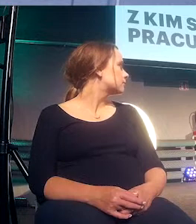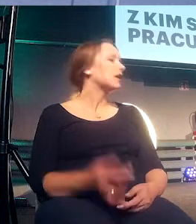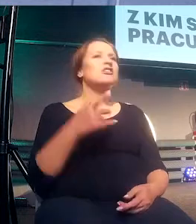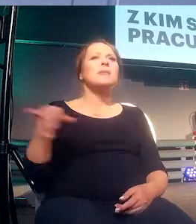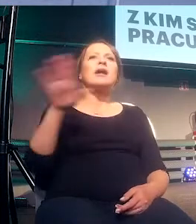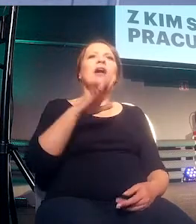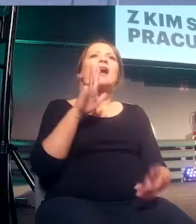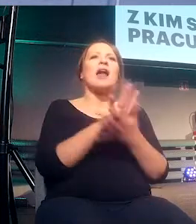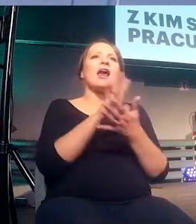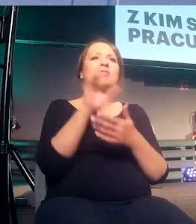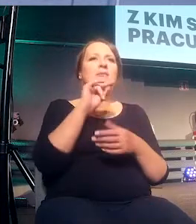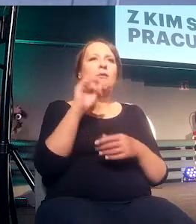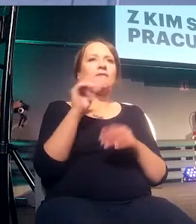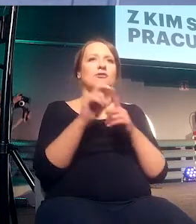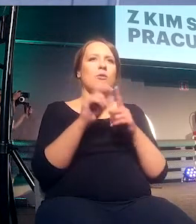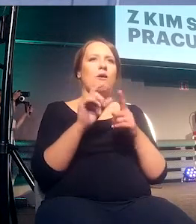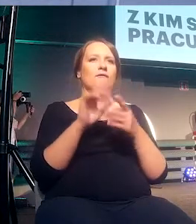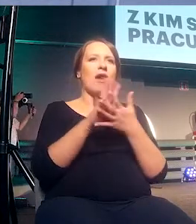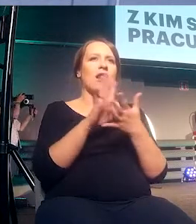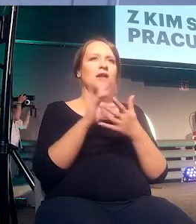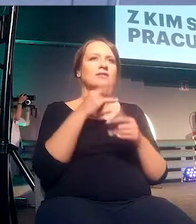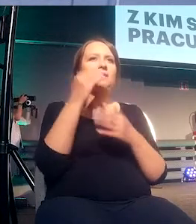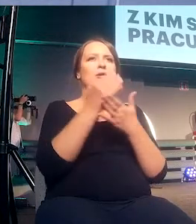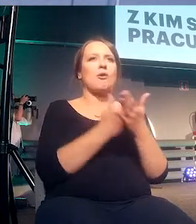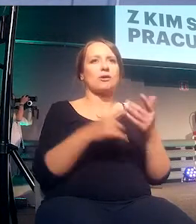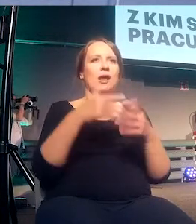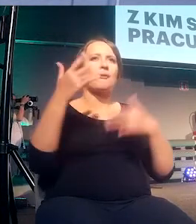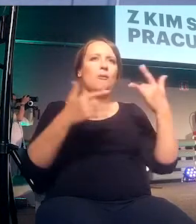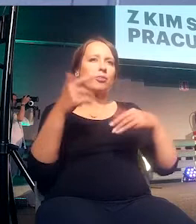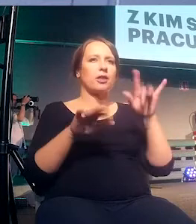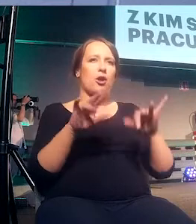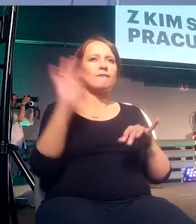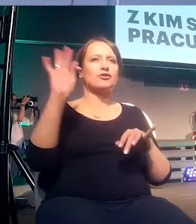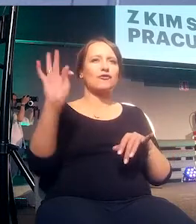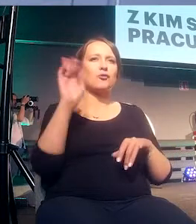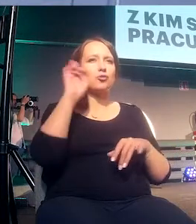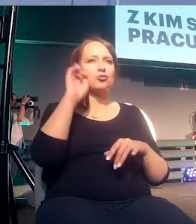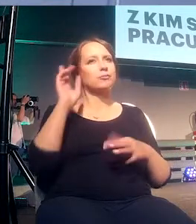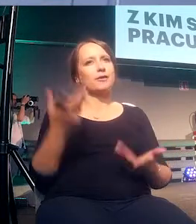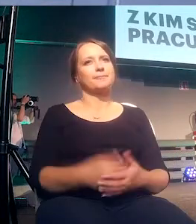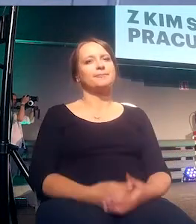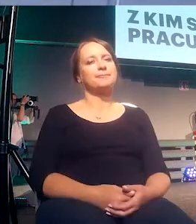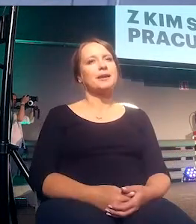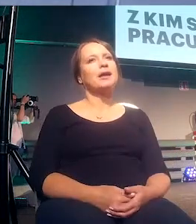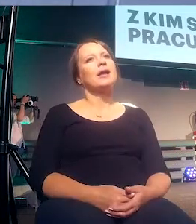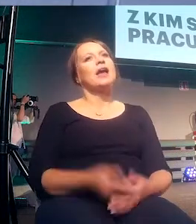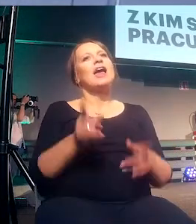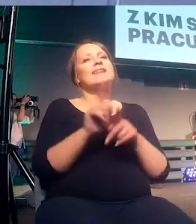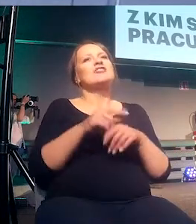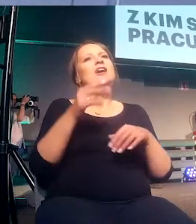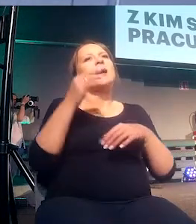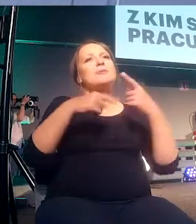projektantów graficznych i tylko dla projektantów graficznych zrozumiały. Co więcej,